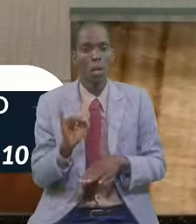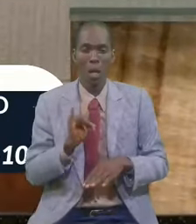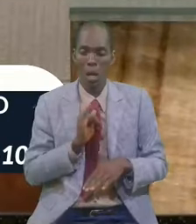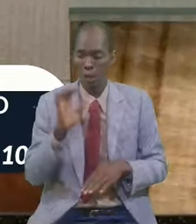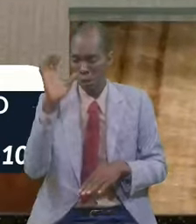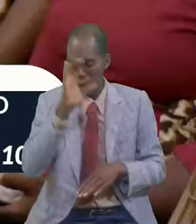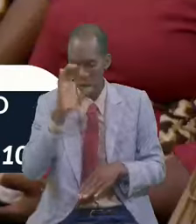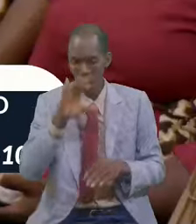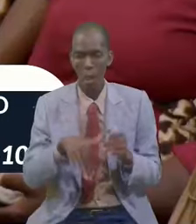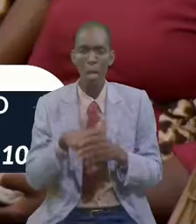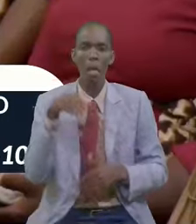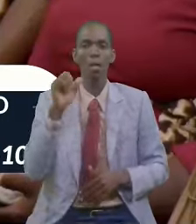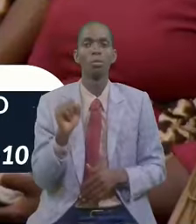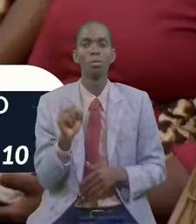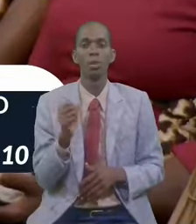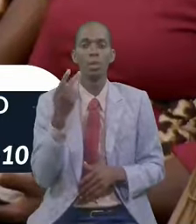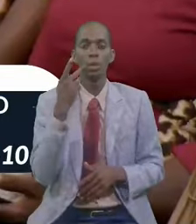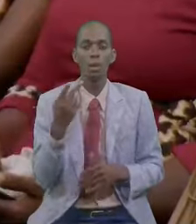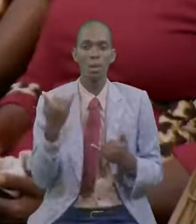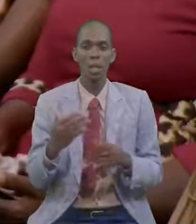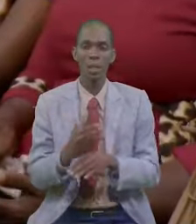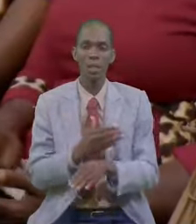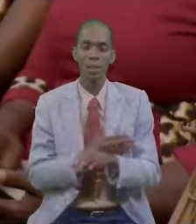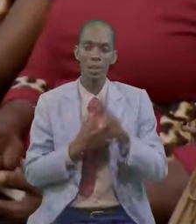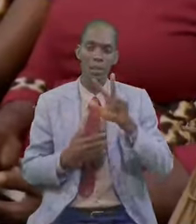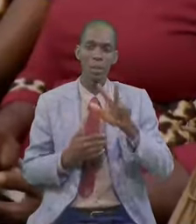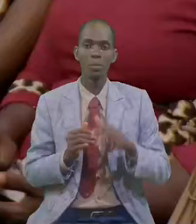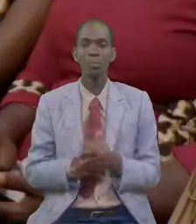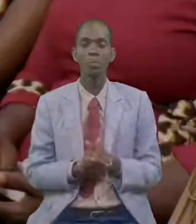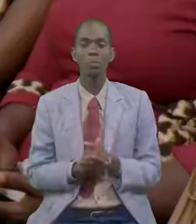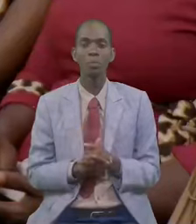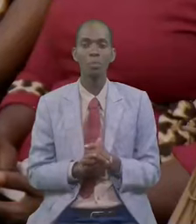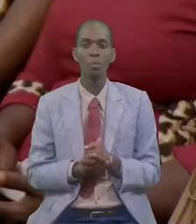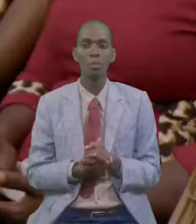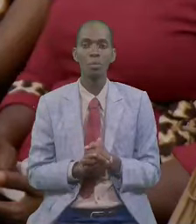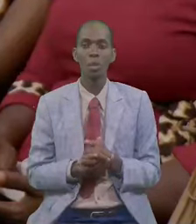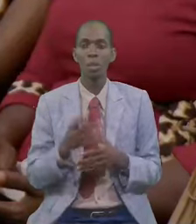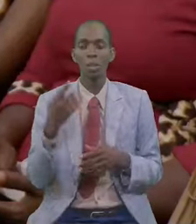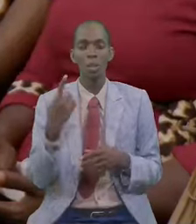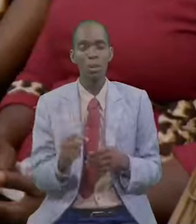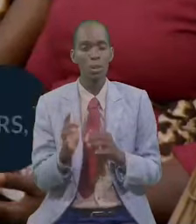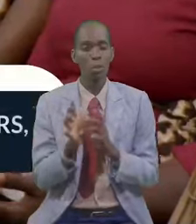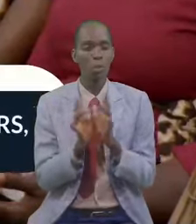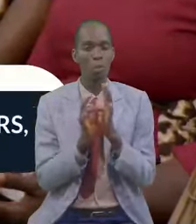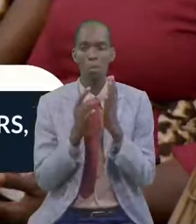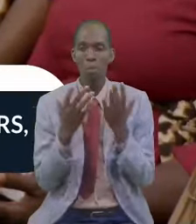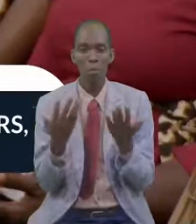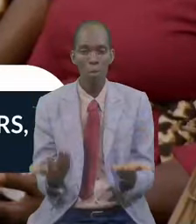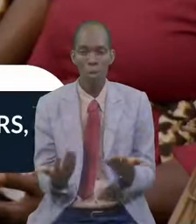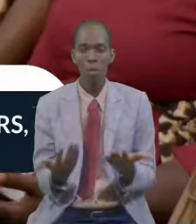l'inconnu. Nous allons à la troisième partie ici. Nous allons voir ici la